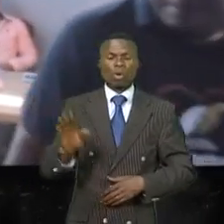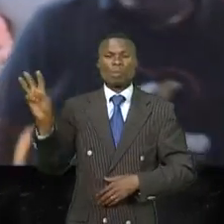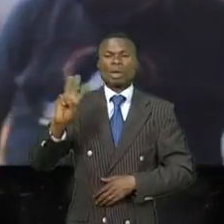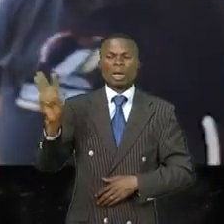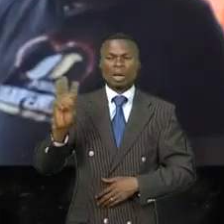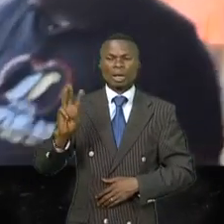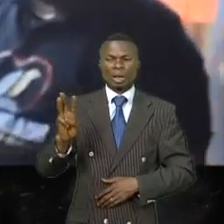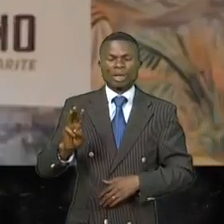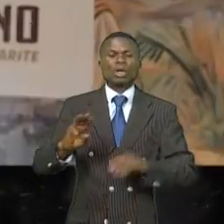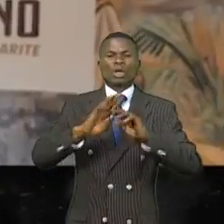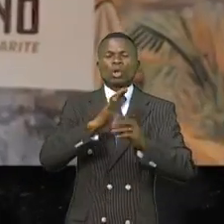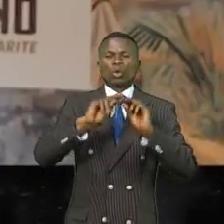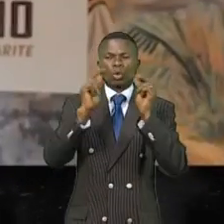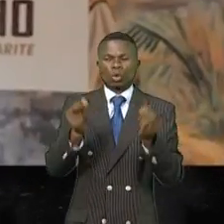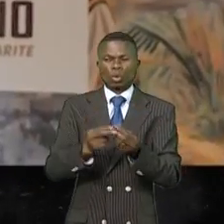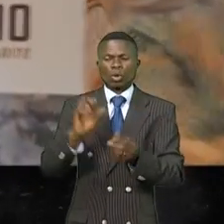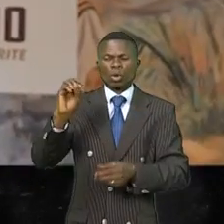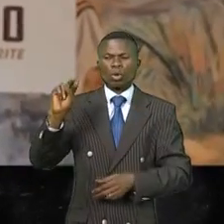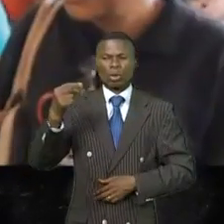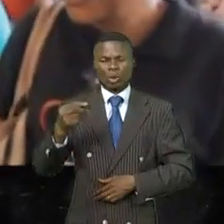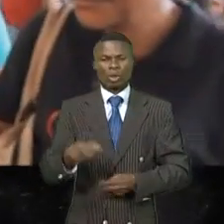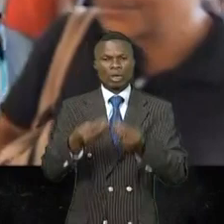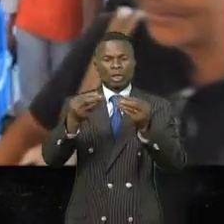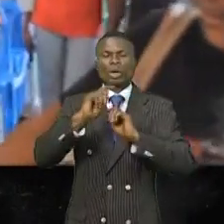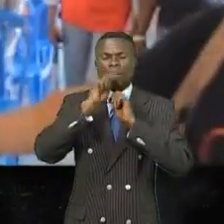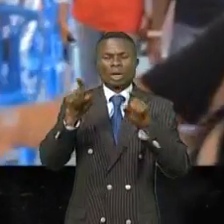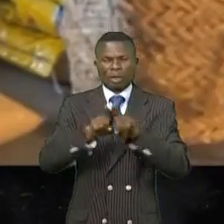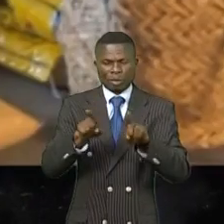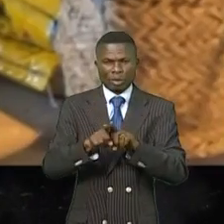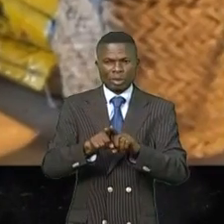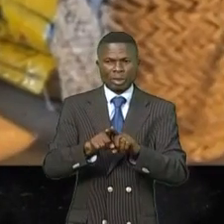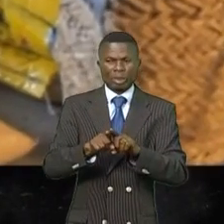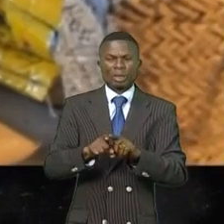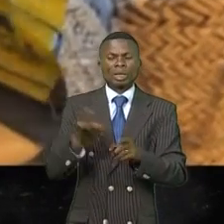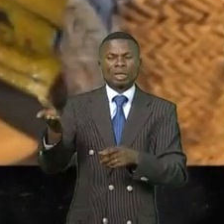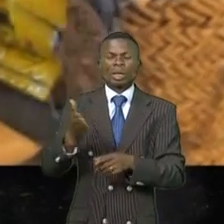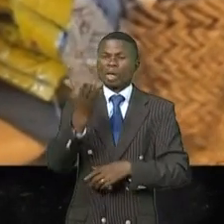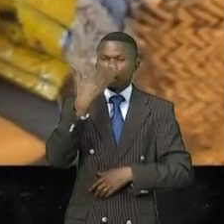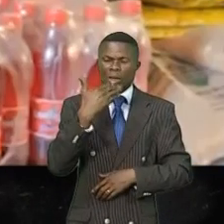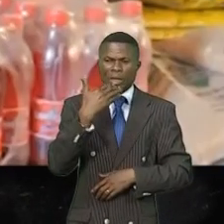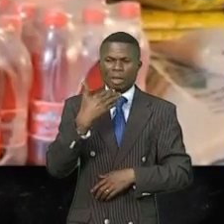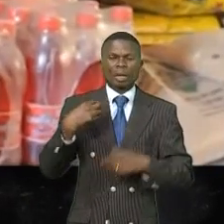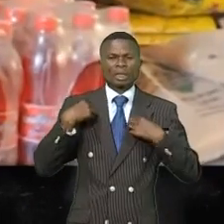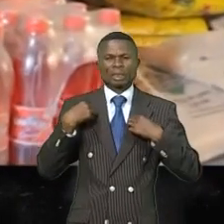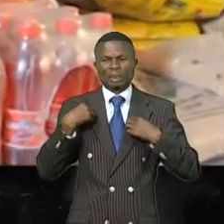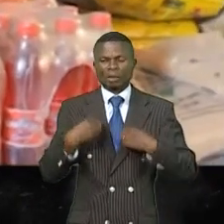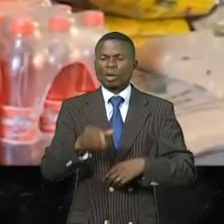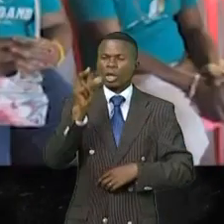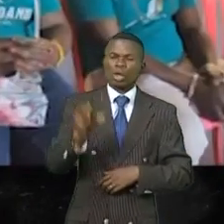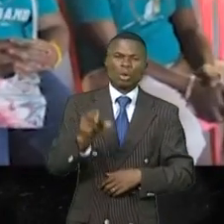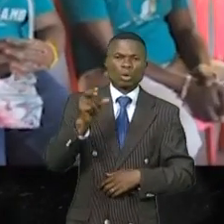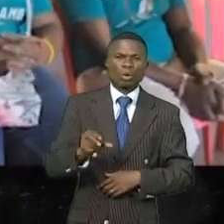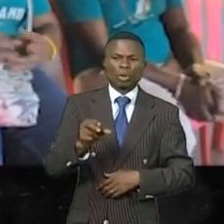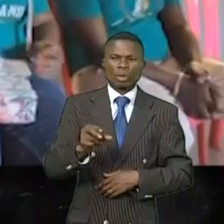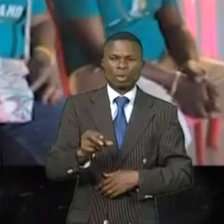au nom de sa fondation, Mapendano, posé le même geste. Sa gibecière contenait du riz, des habits, de la boisson sucrée,